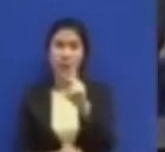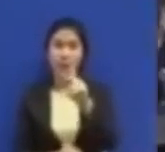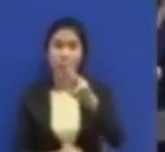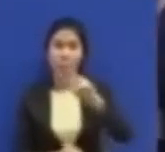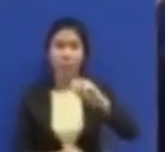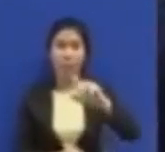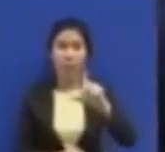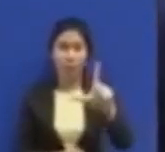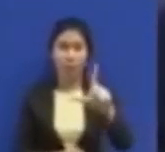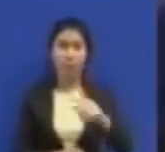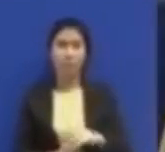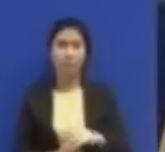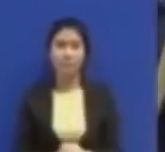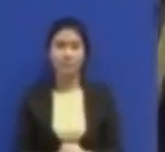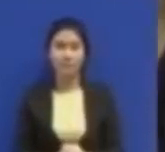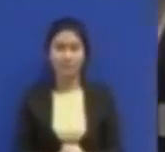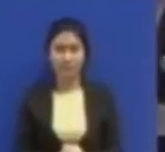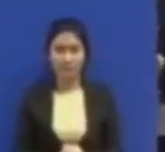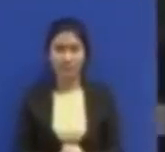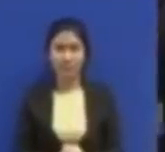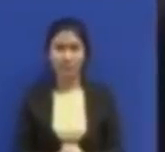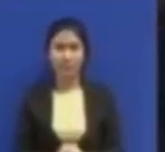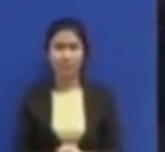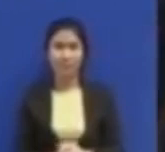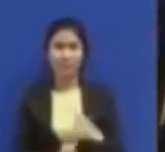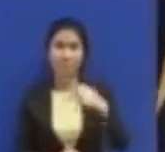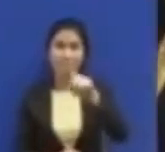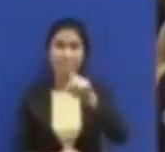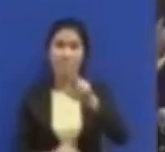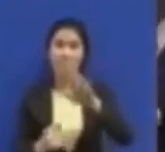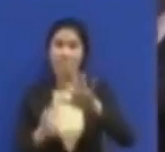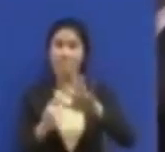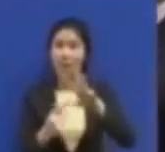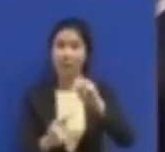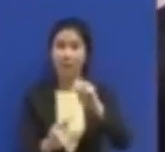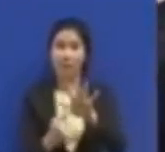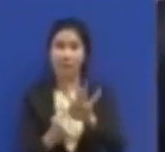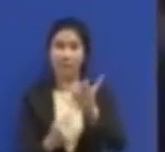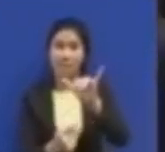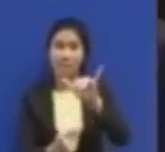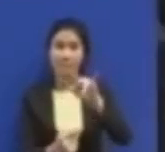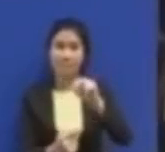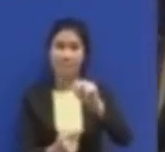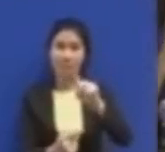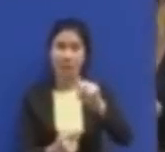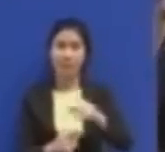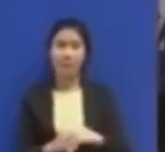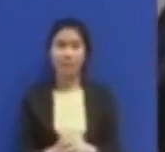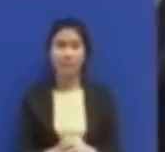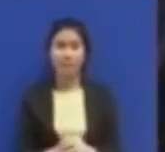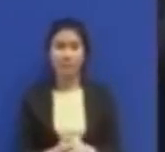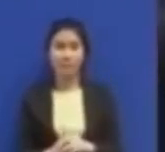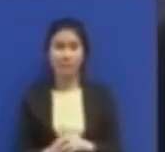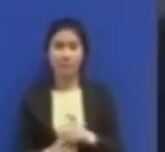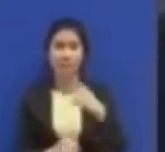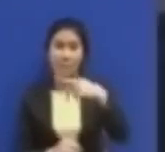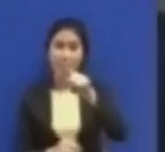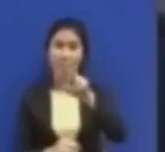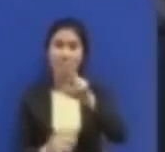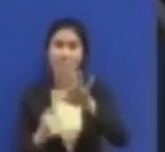วงศ์102นายประมาณสว่างญาติ103ร้อยเอกประยุทธ์เสาว